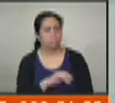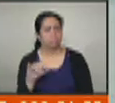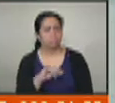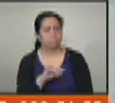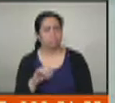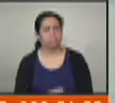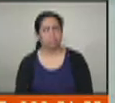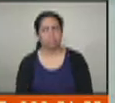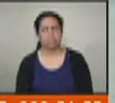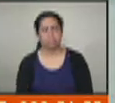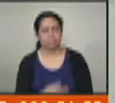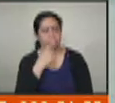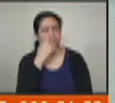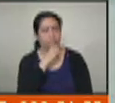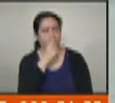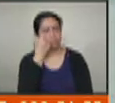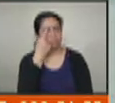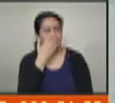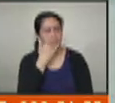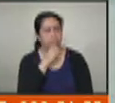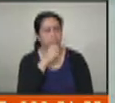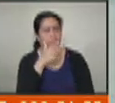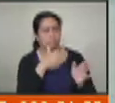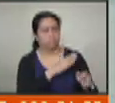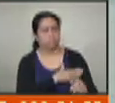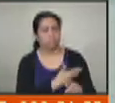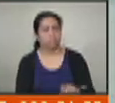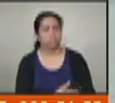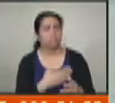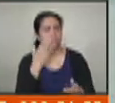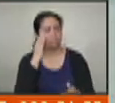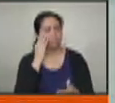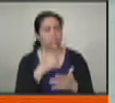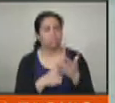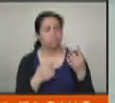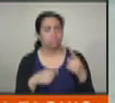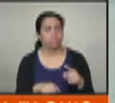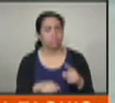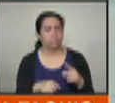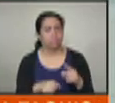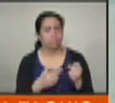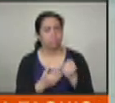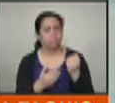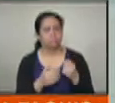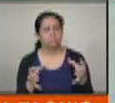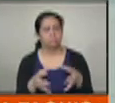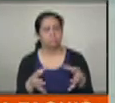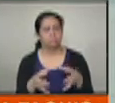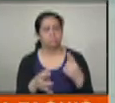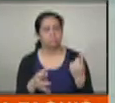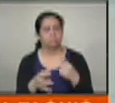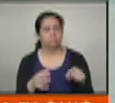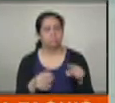yun eh. Hmm. Kasi hindi ko nga po alam bakit ginawin nila yung anak ko. Eh ang nangyari daw po, simpleng away lang ng mga